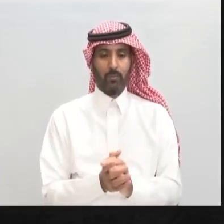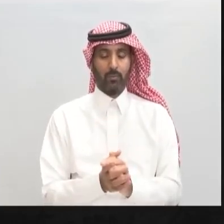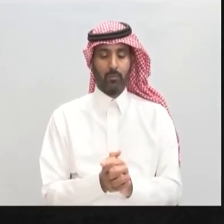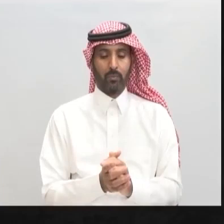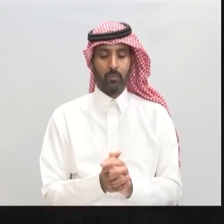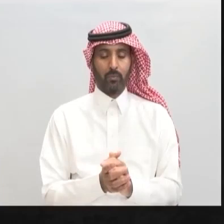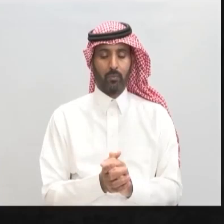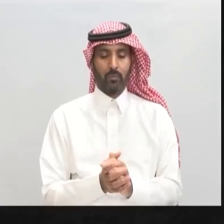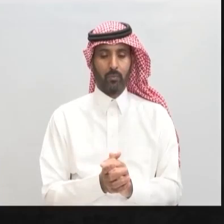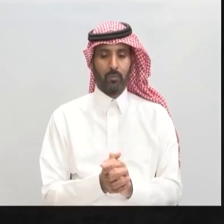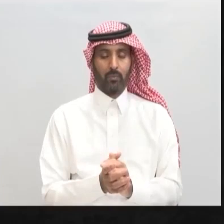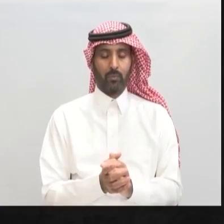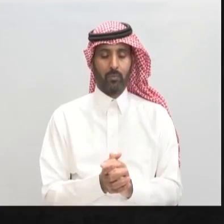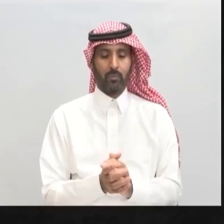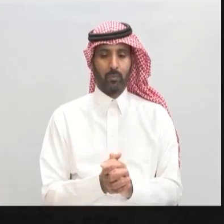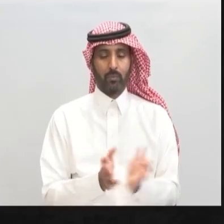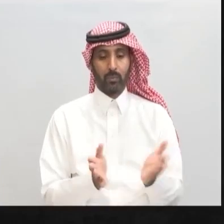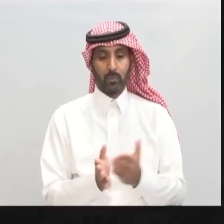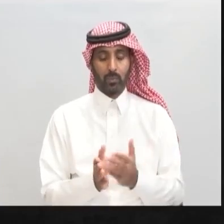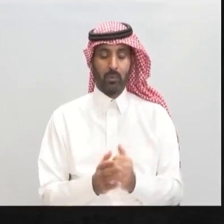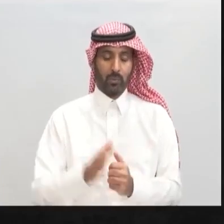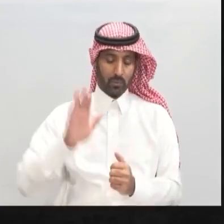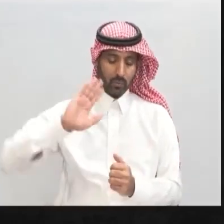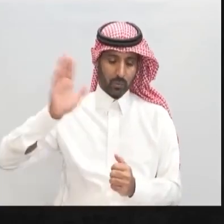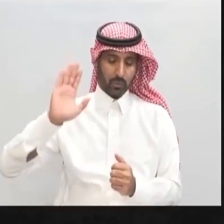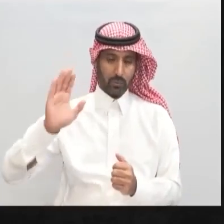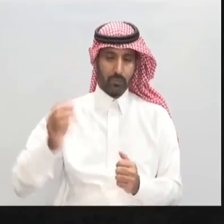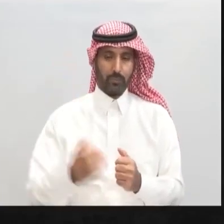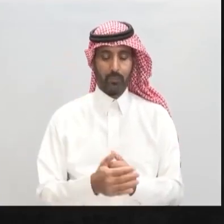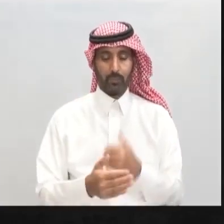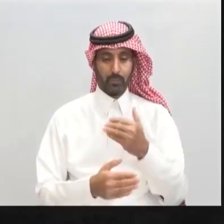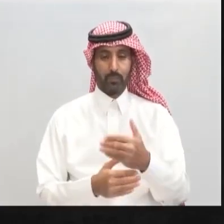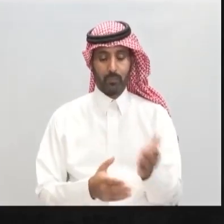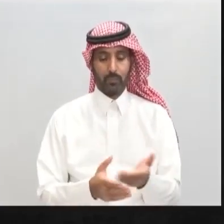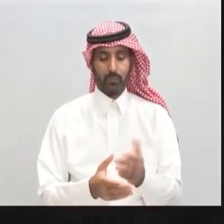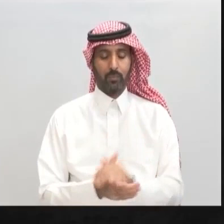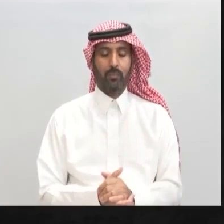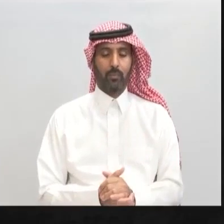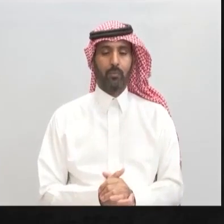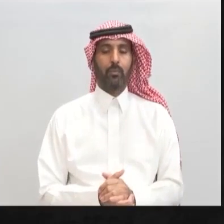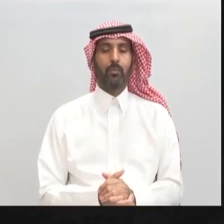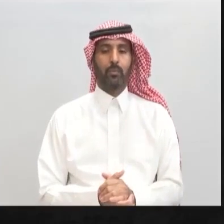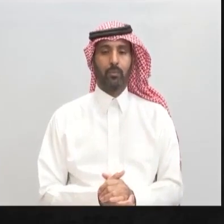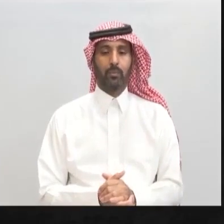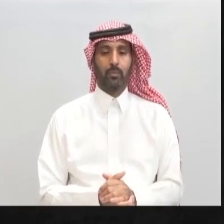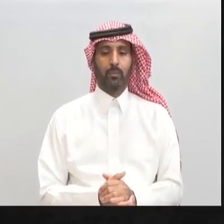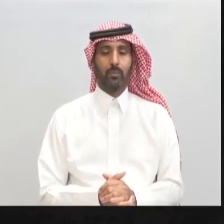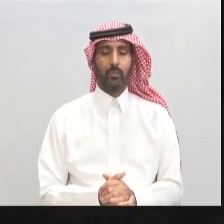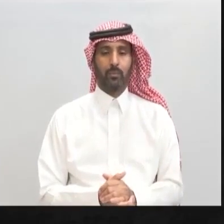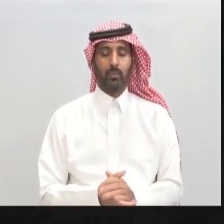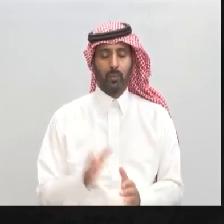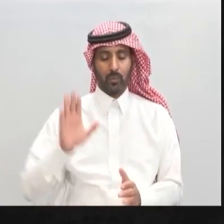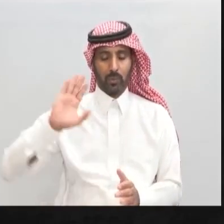التوفيق والسداد والهدايه والرشاد ونلقاكم باذن الله تعالى على خير في درس قادم والسلام